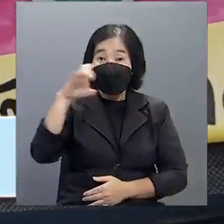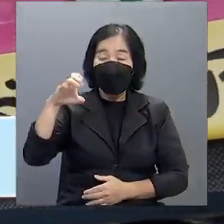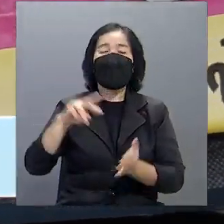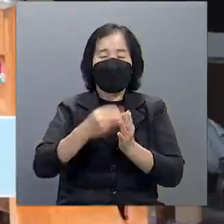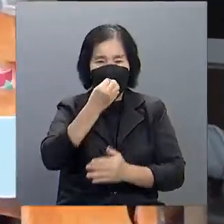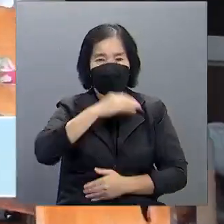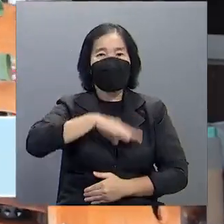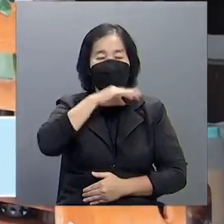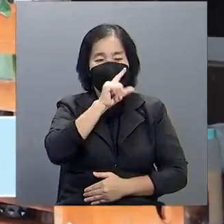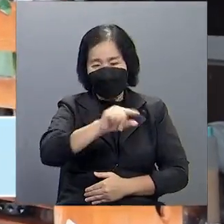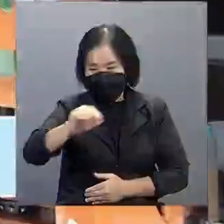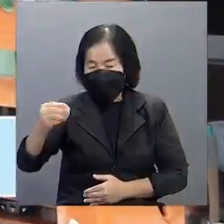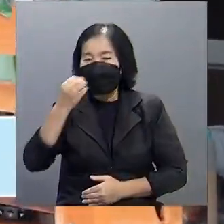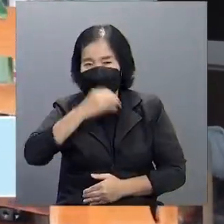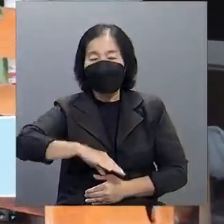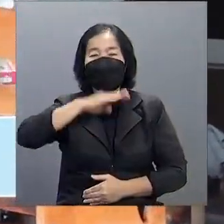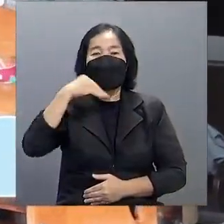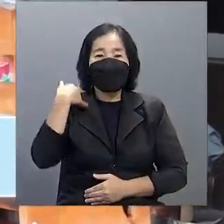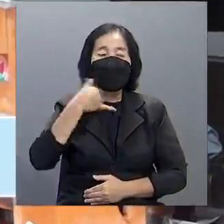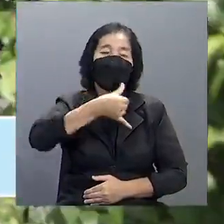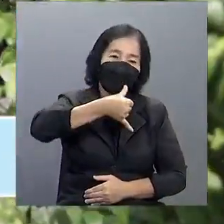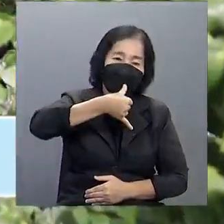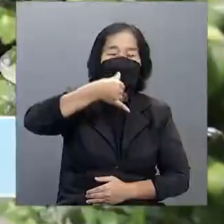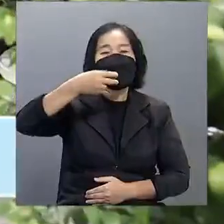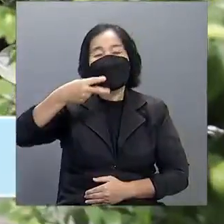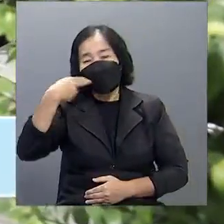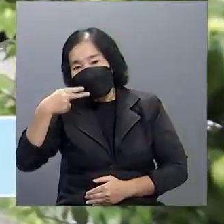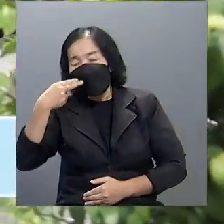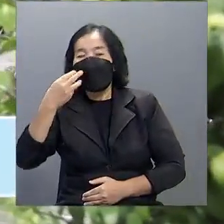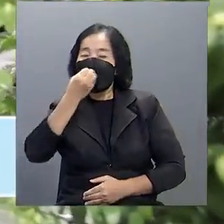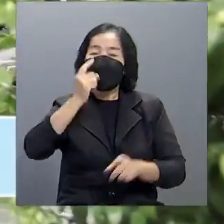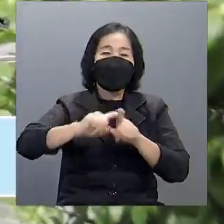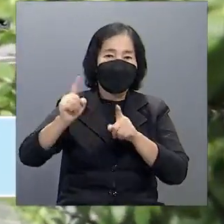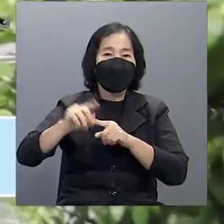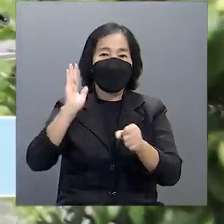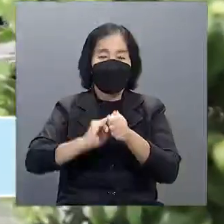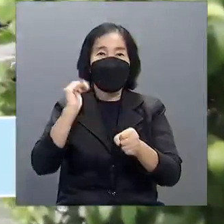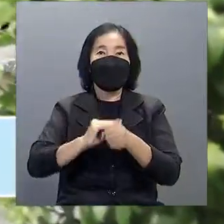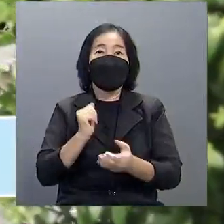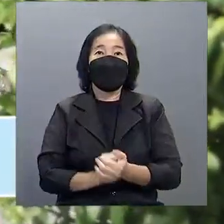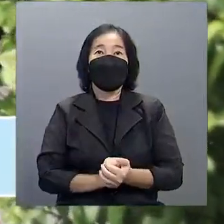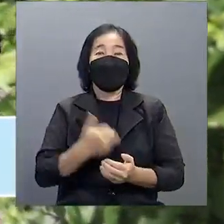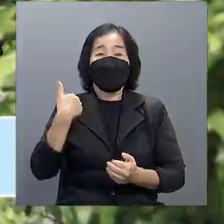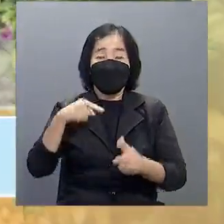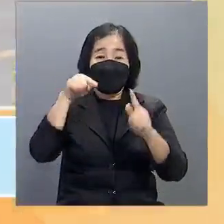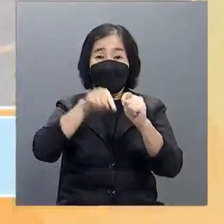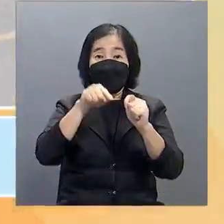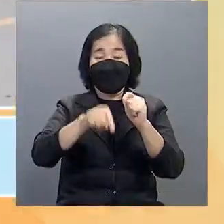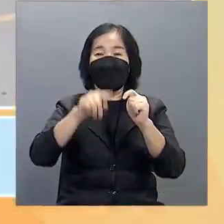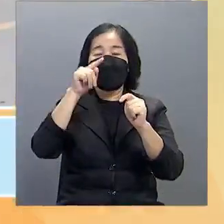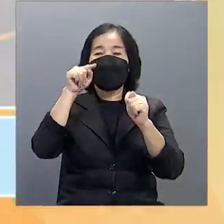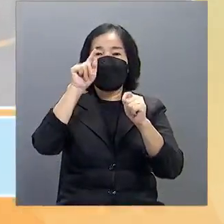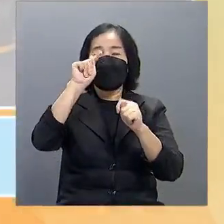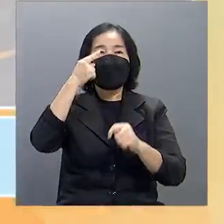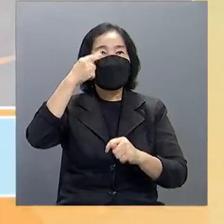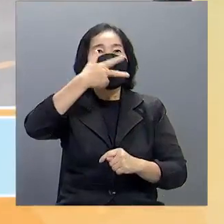เองได้ทั้งของหวานของข้าวครบจบในซอยเดียวเลยค่ะ ใช่ค่ะกำลังคิดอยู่ค่ะซาวบาทนี่คือภาษาเหนือแปลว่า20บาทใช่ไหมคะ 20บาท